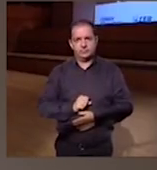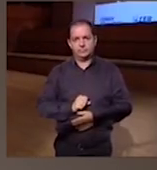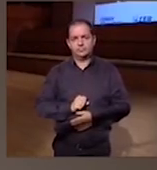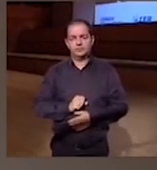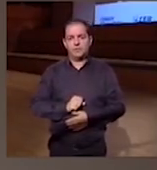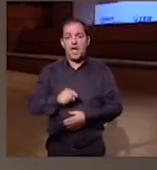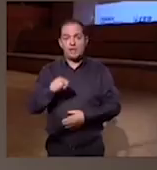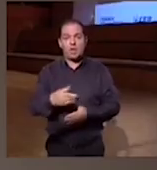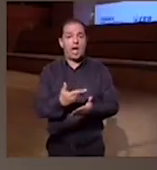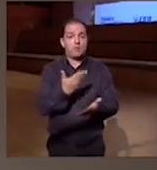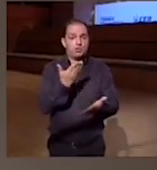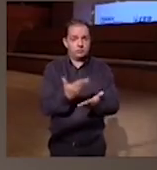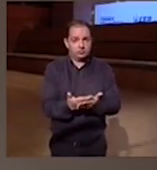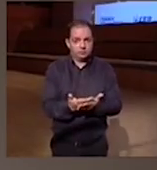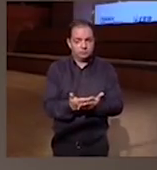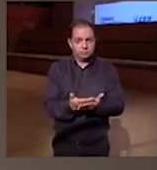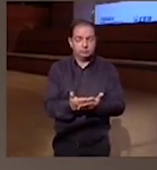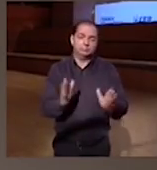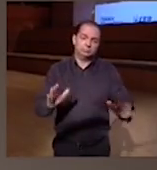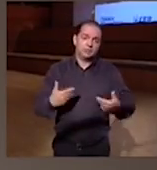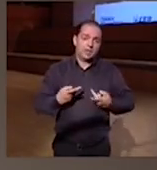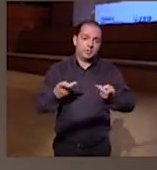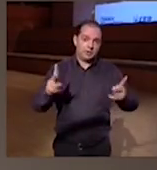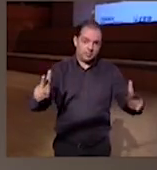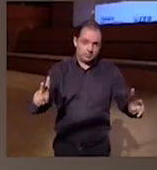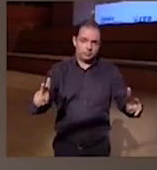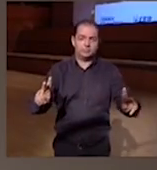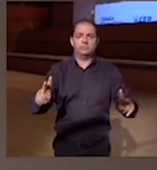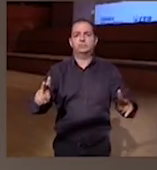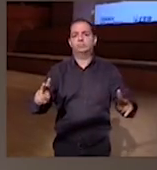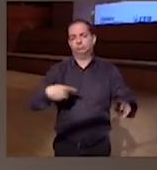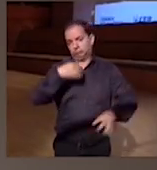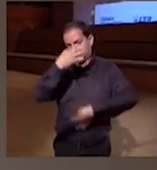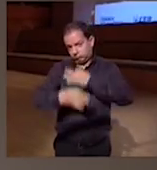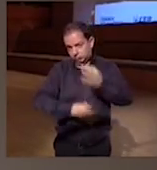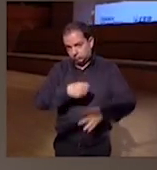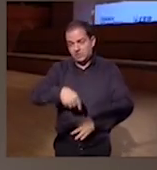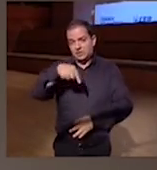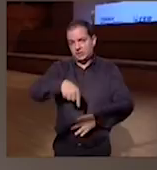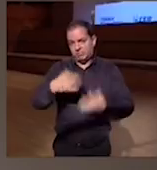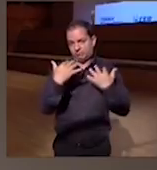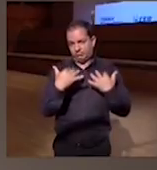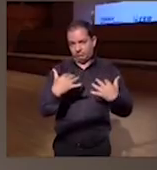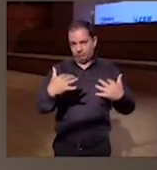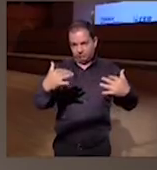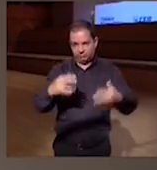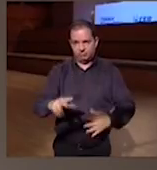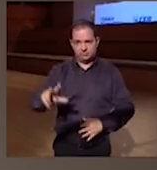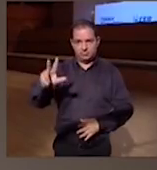Αυτό αποδεικνύει, και επιτρέψτε μου να αναφερθώ σε αυτό στην σημερινή μου